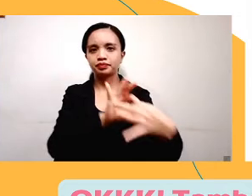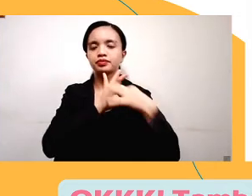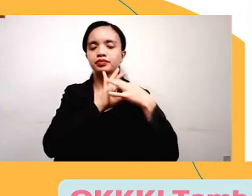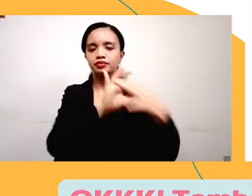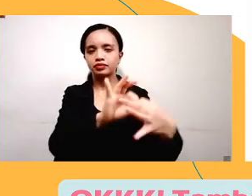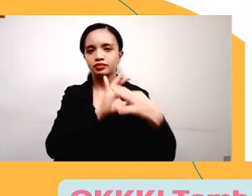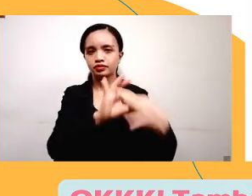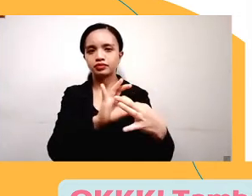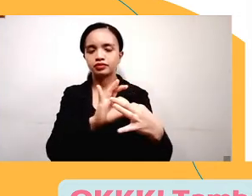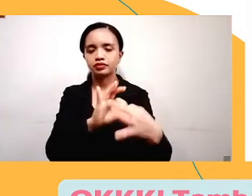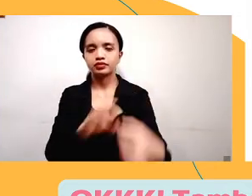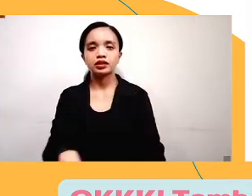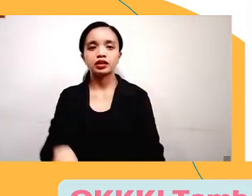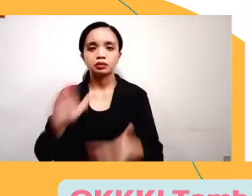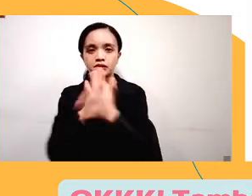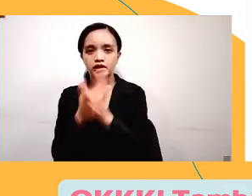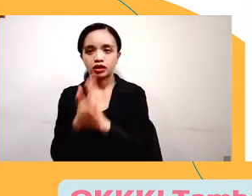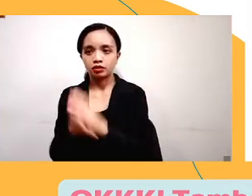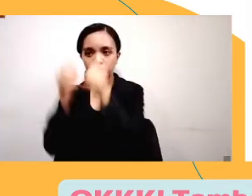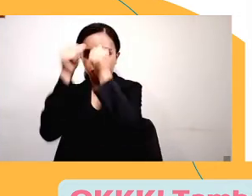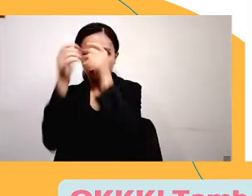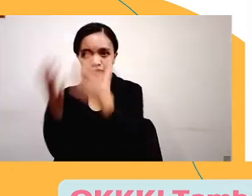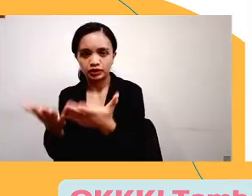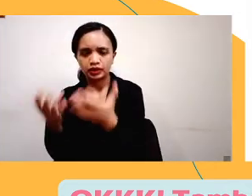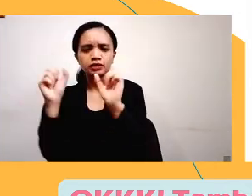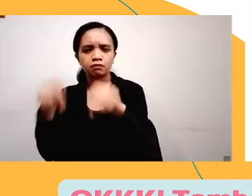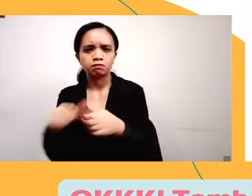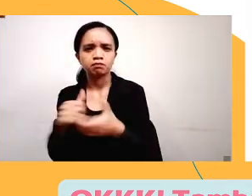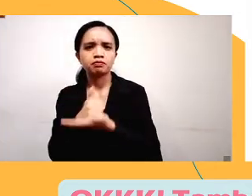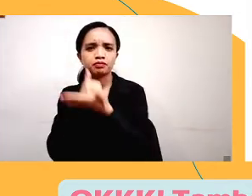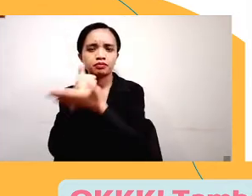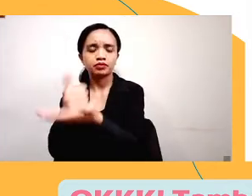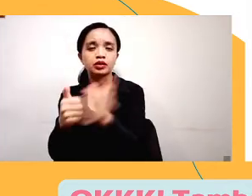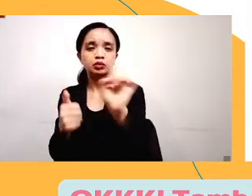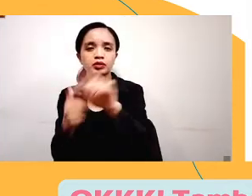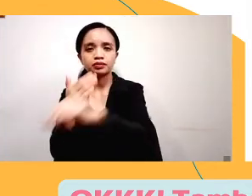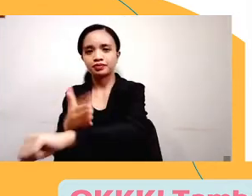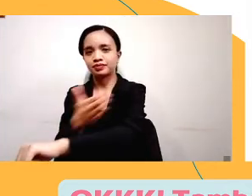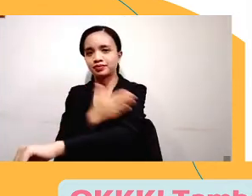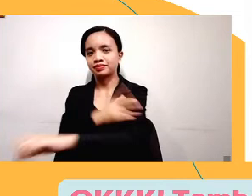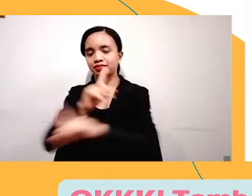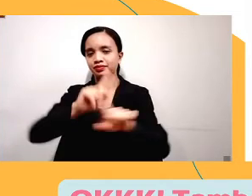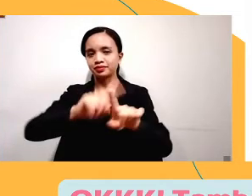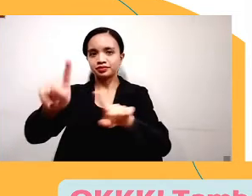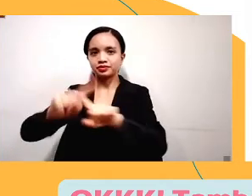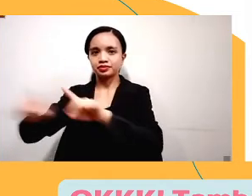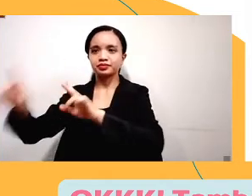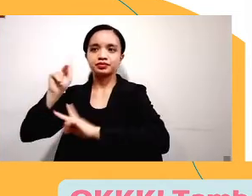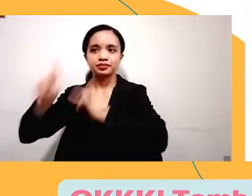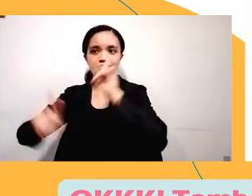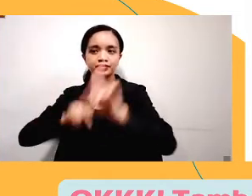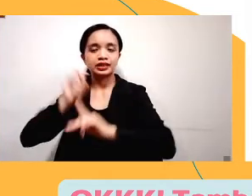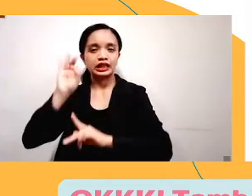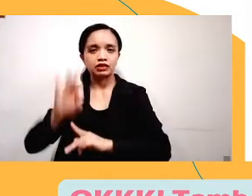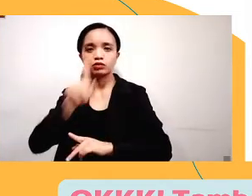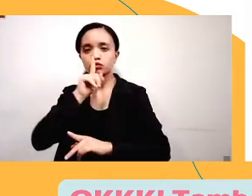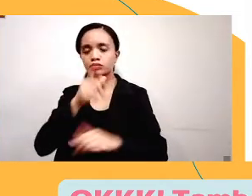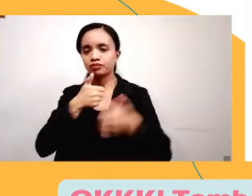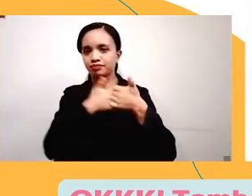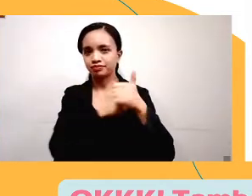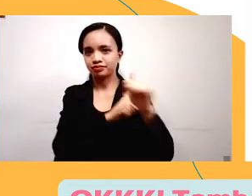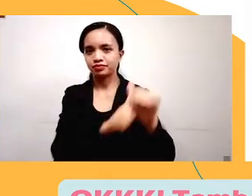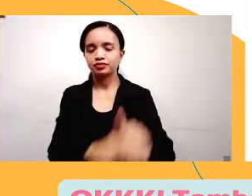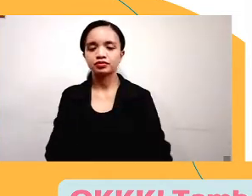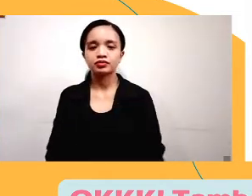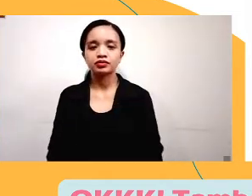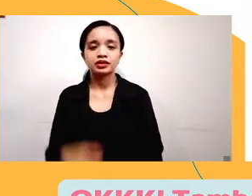By being obedient, okay, nakakatulong tayo sa development ng ibang tao kung tayo ay masunurin din. No? Okay, friend, sabi